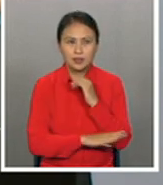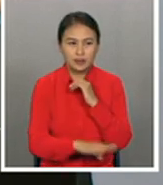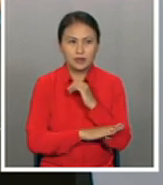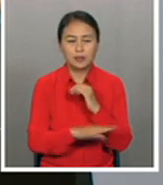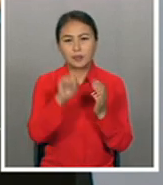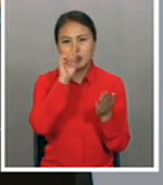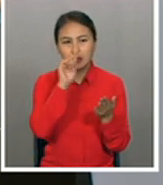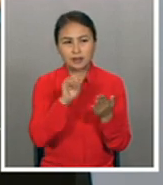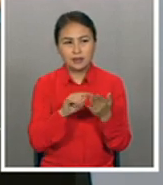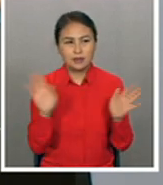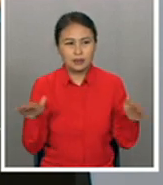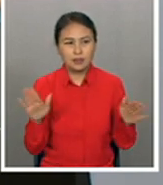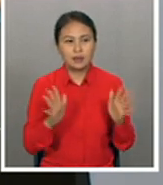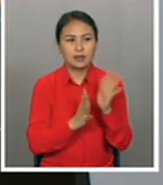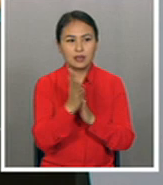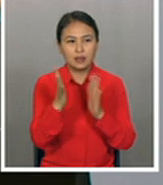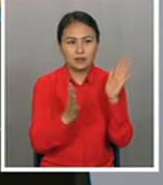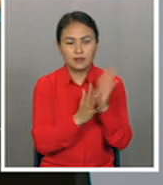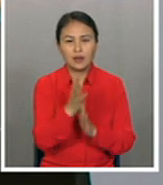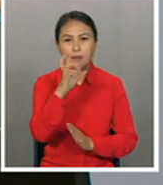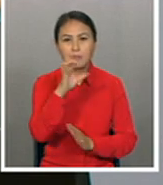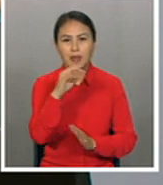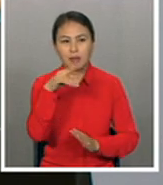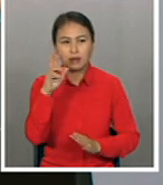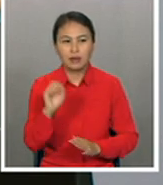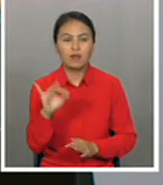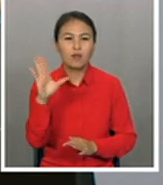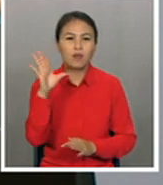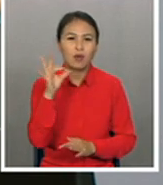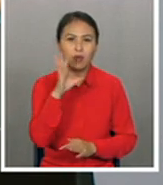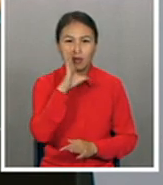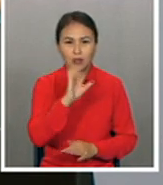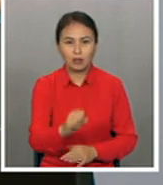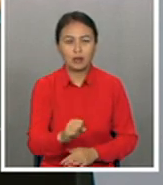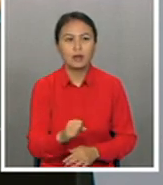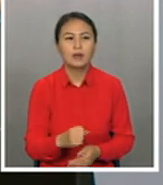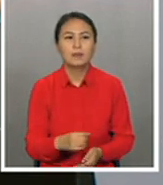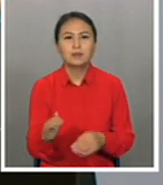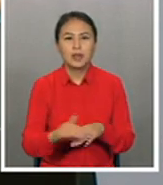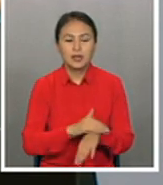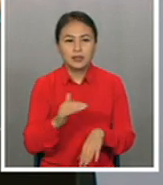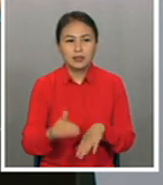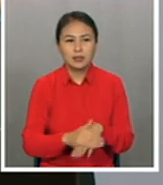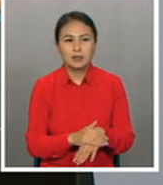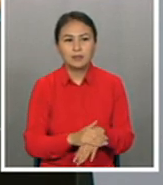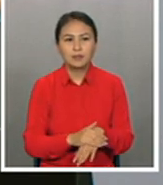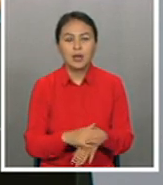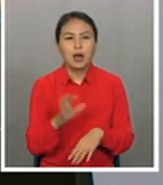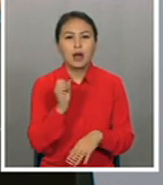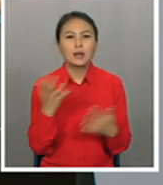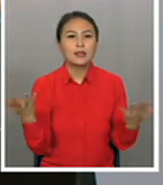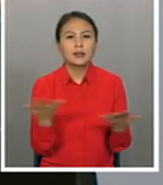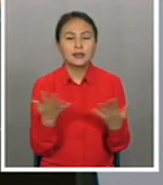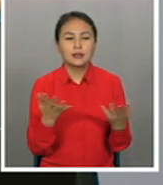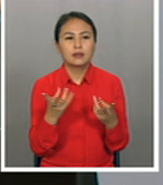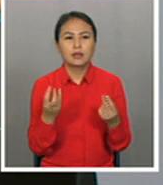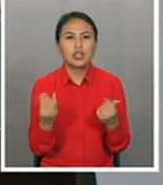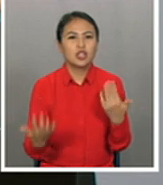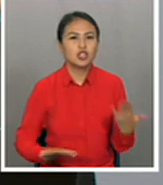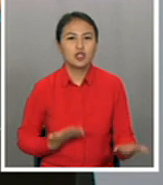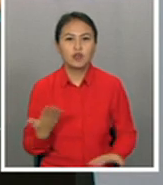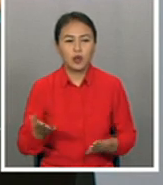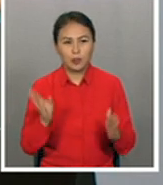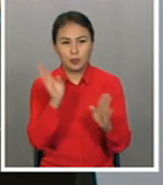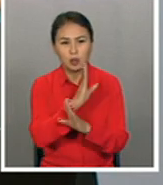птицы, трава, белочка, волк. Молодцы! А какие предметы вы отнесли к неживой